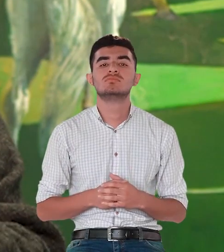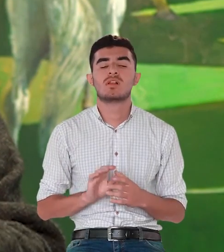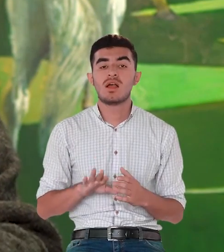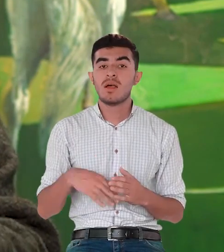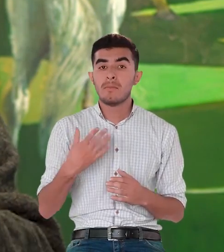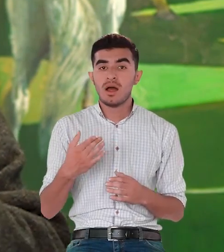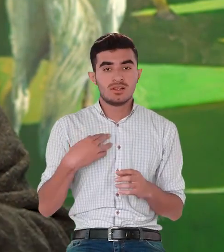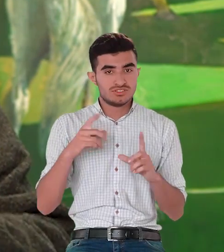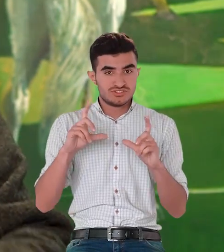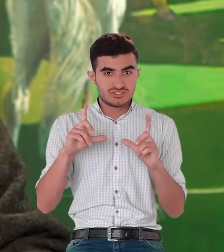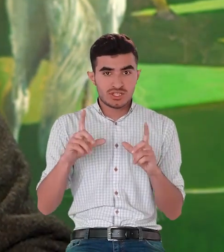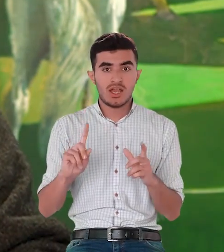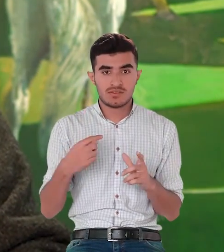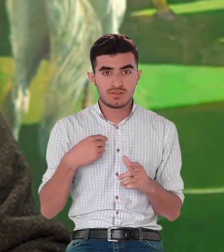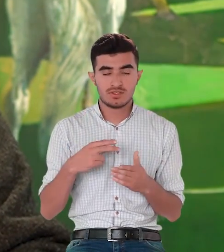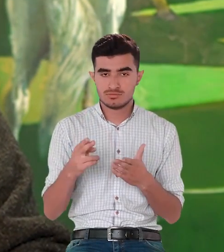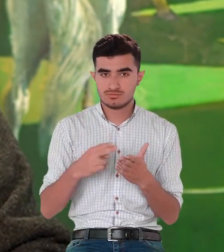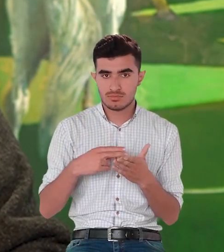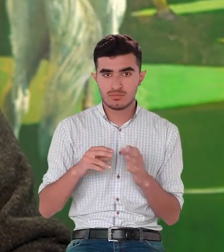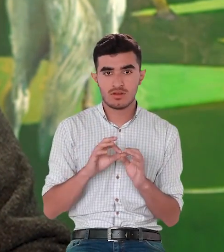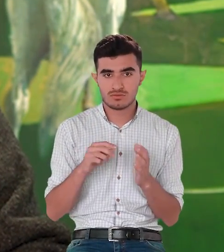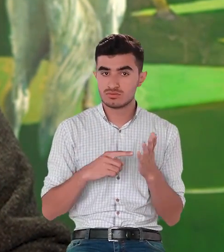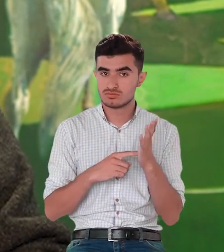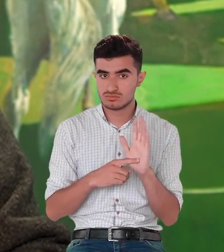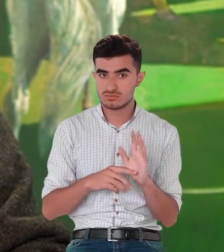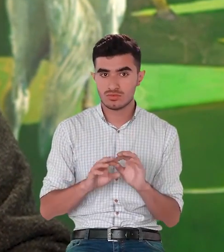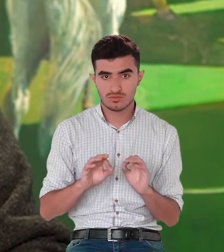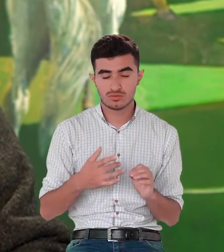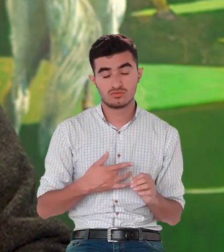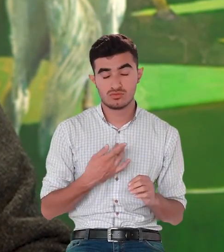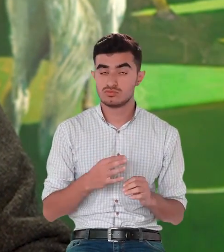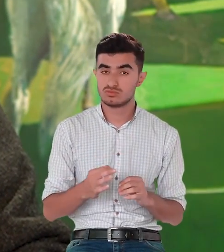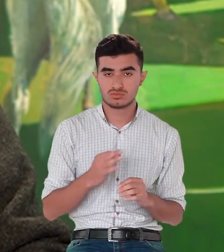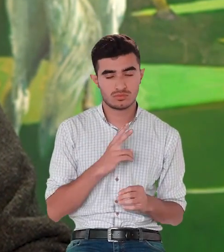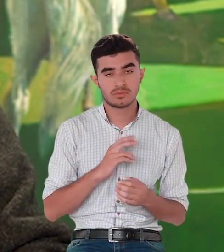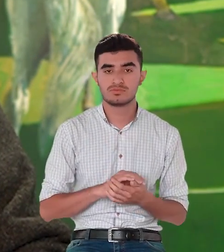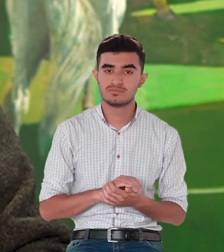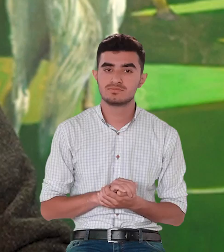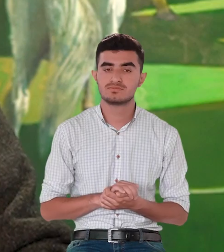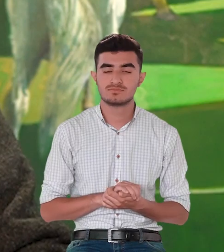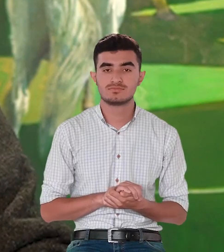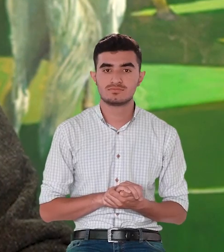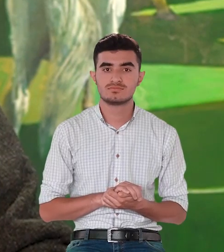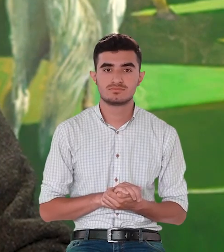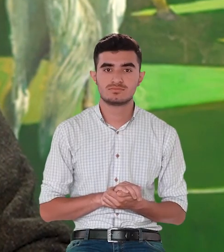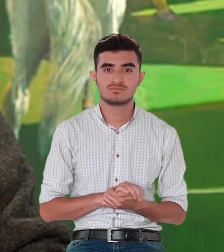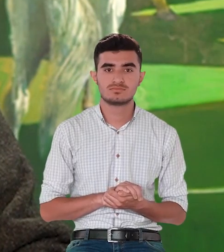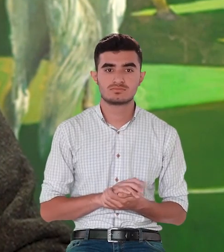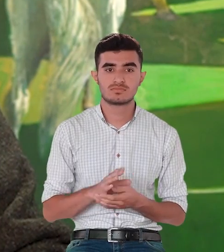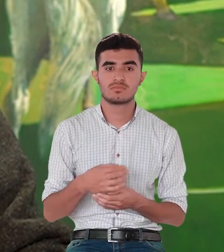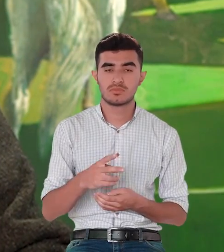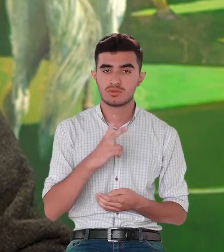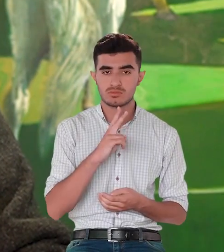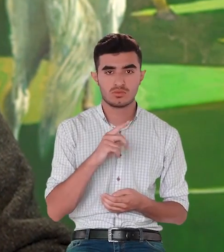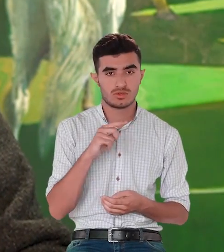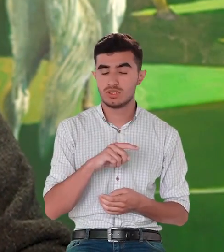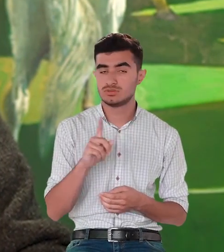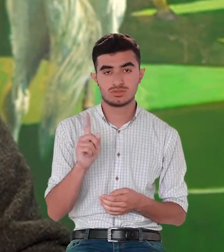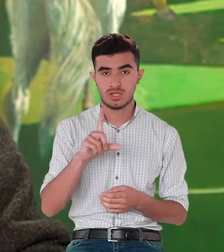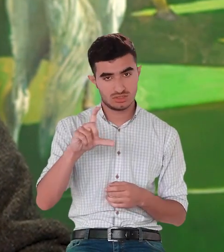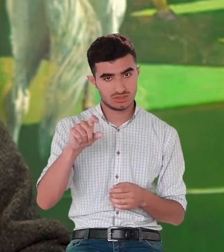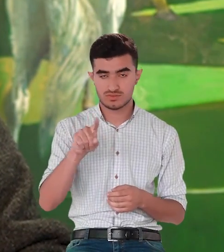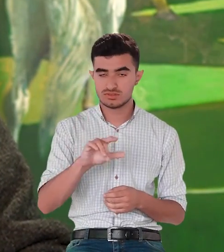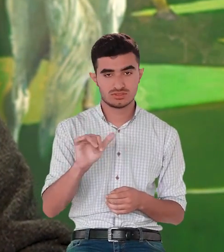لگنی ہے، یہ بڑا پرابلم ہو گیا. تو وہ انہوں نے کہا کہ نہیں ہمیں تو نہیں چاہیے. پھر